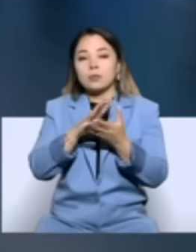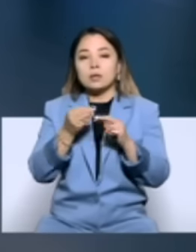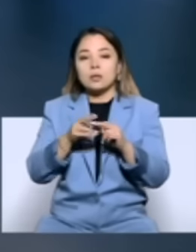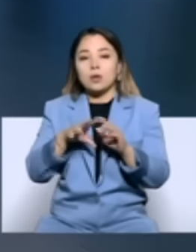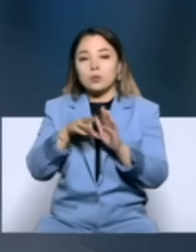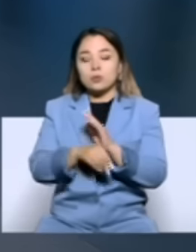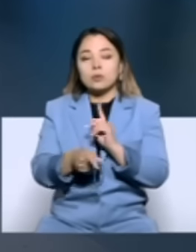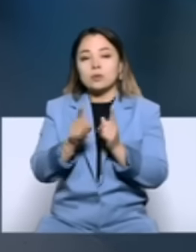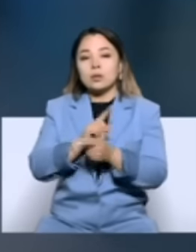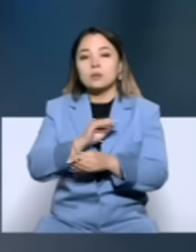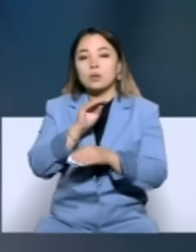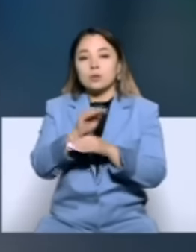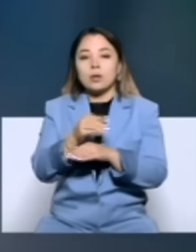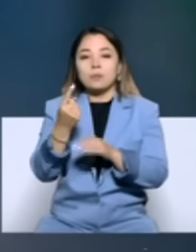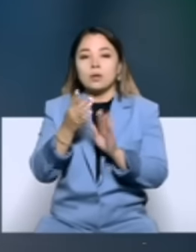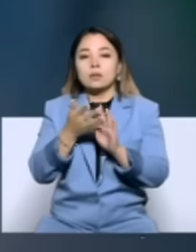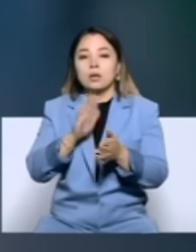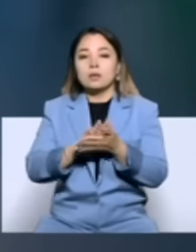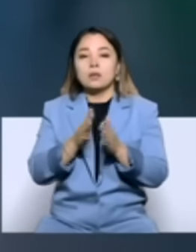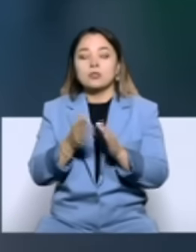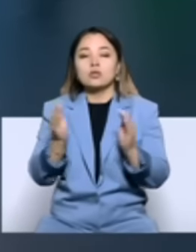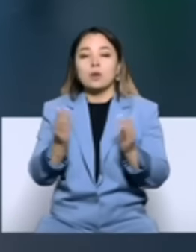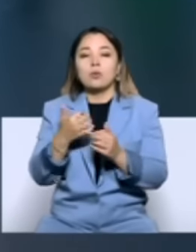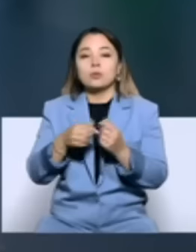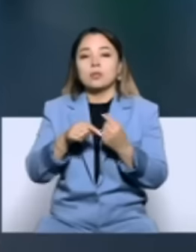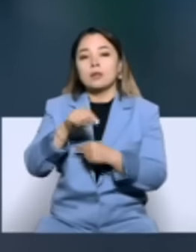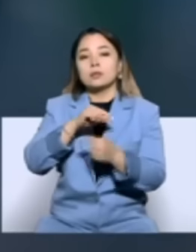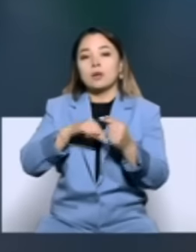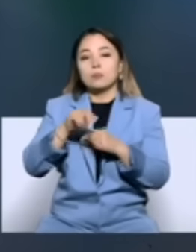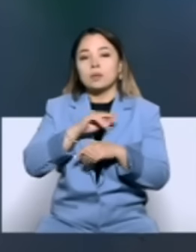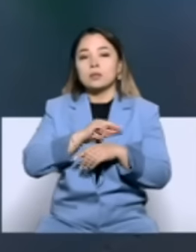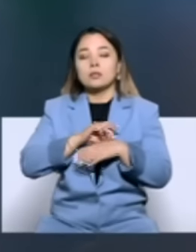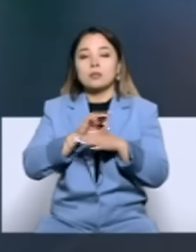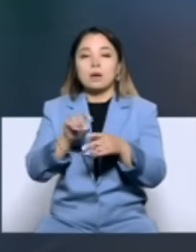мен толықтырулардың бірінші кезекте шағын және орта кәсіпке